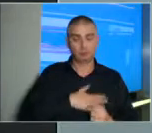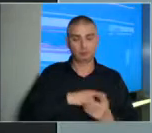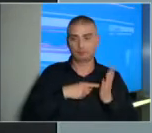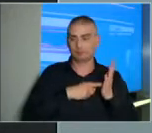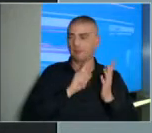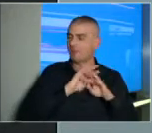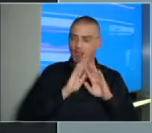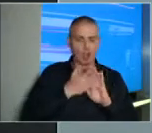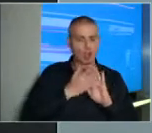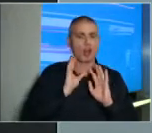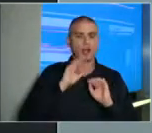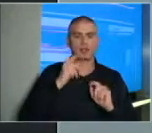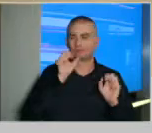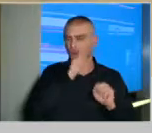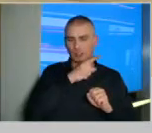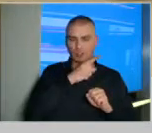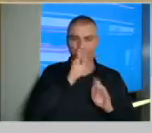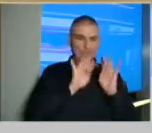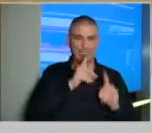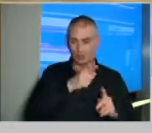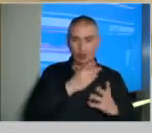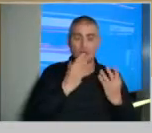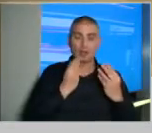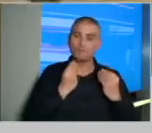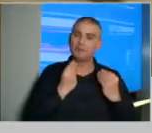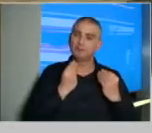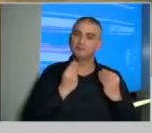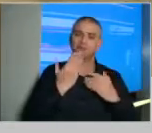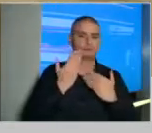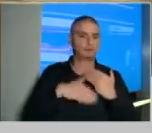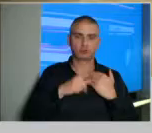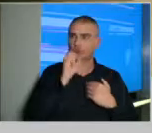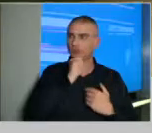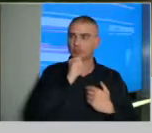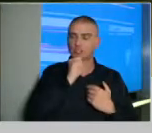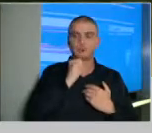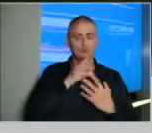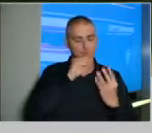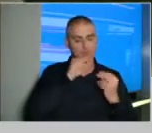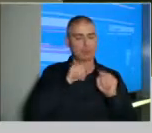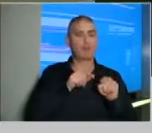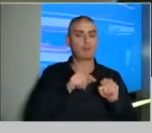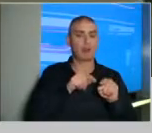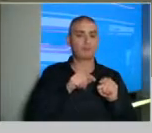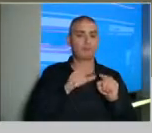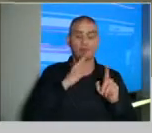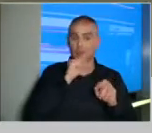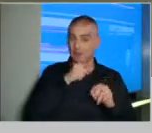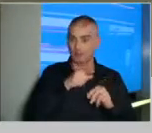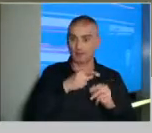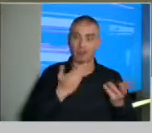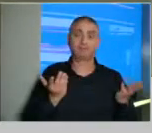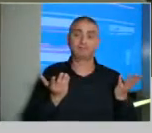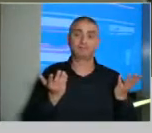לשדר, אבל הכל עטוב שם. גם השיר הזה שירדו עליו לא מעט, בסוף זה שיר שמדברים עליו, וכשמדברים עליך